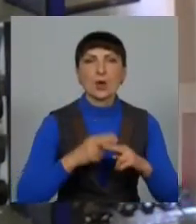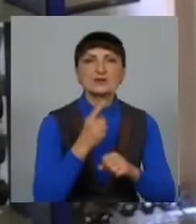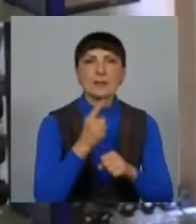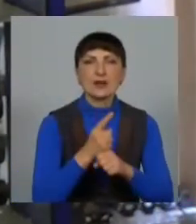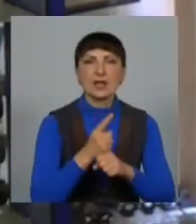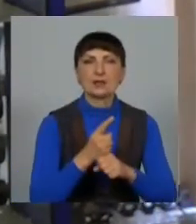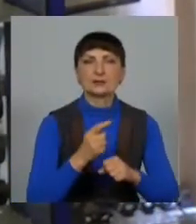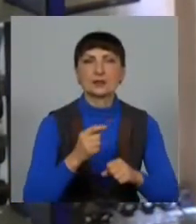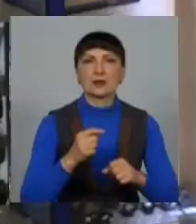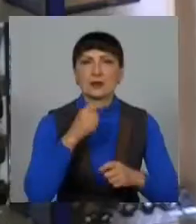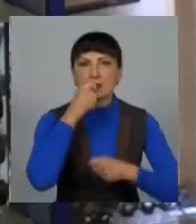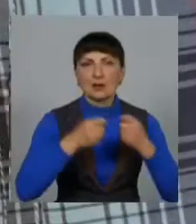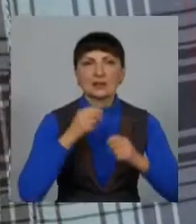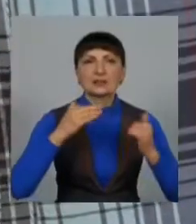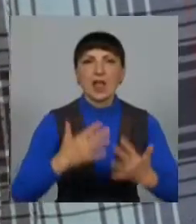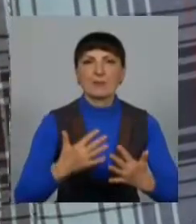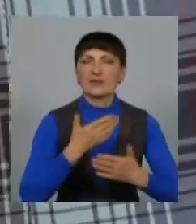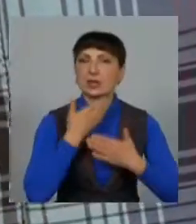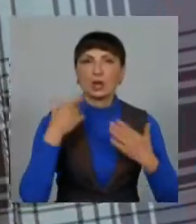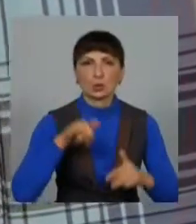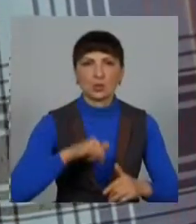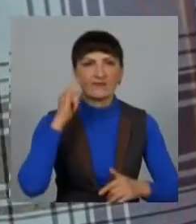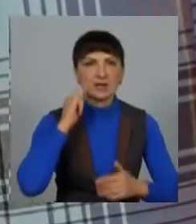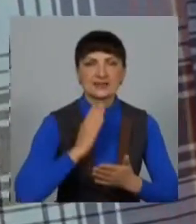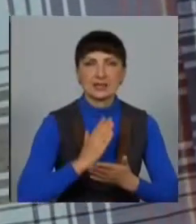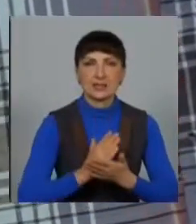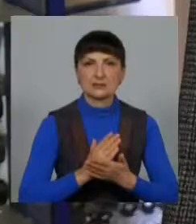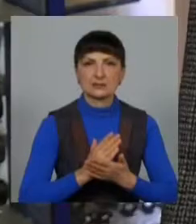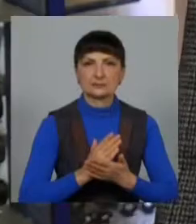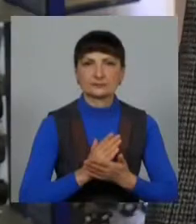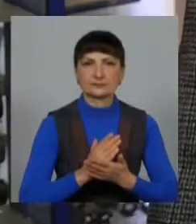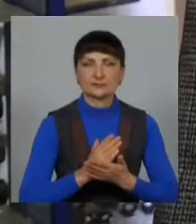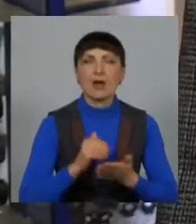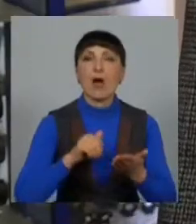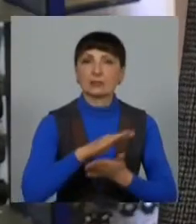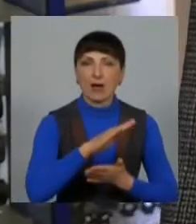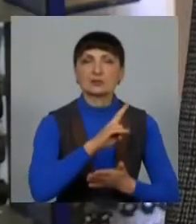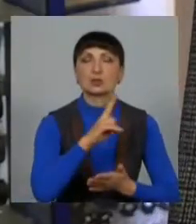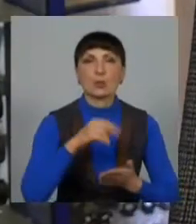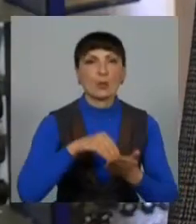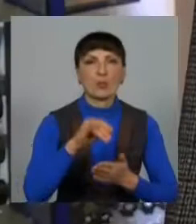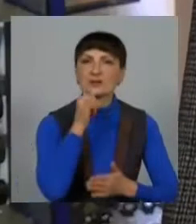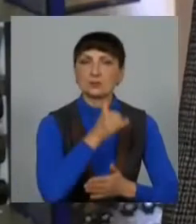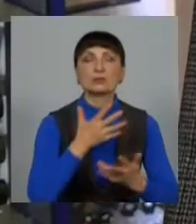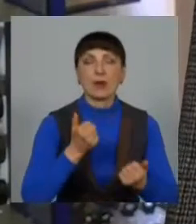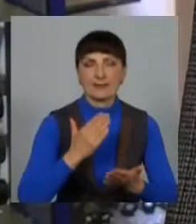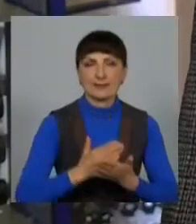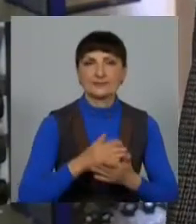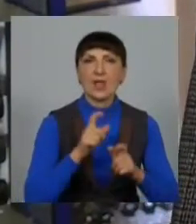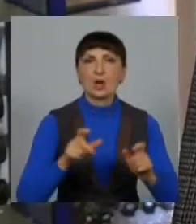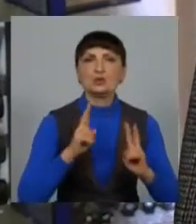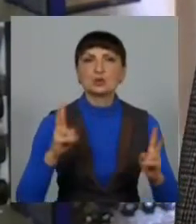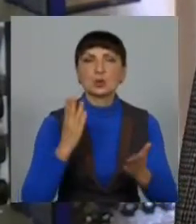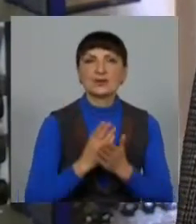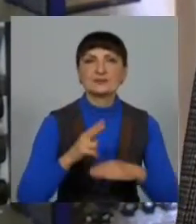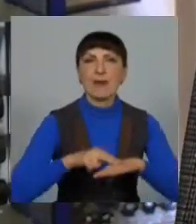ограничений и требований нет. Отказы тоже бывают, и они достаточно регулярно бывают. Люди, которые